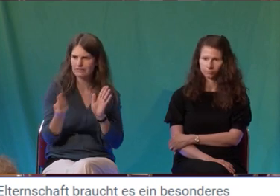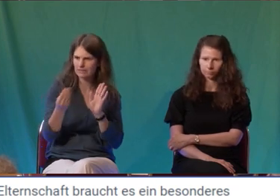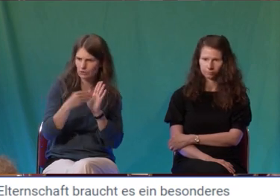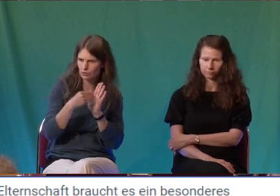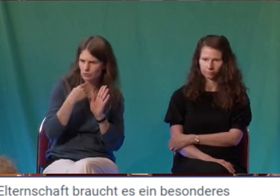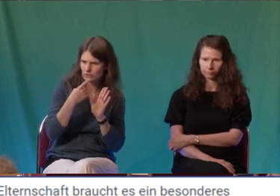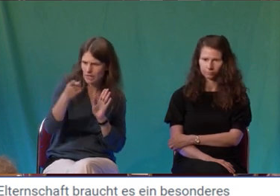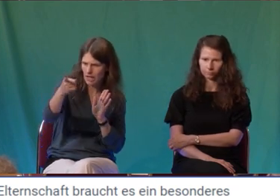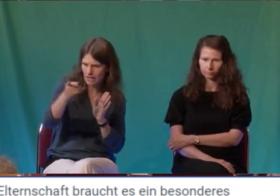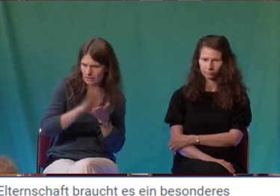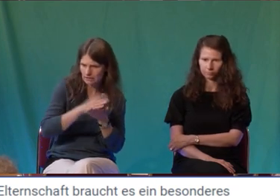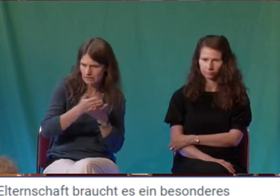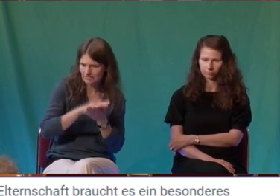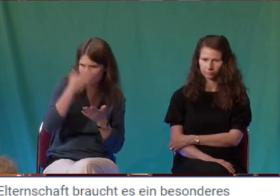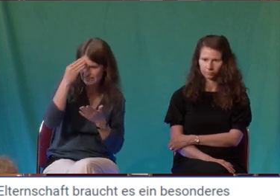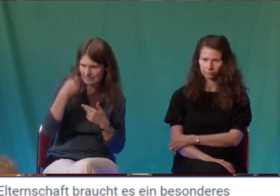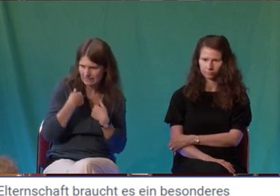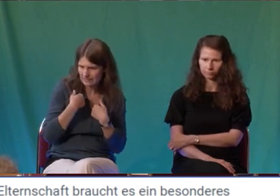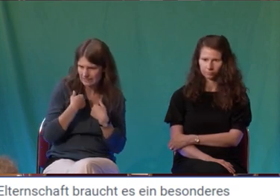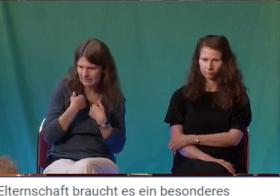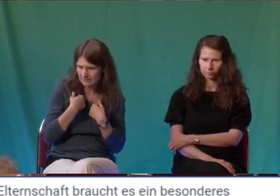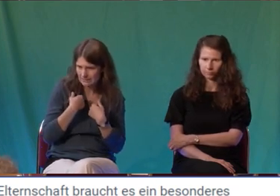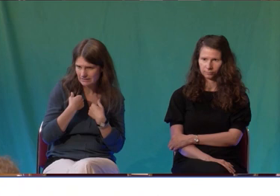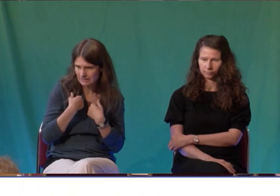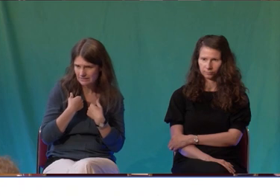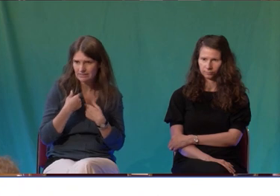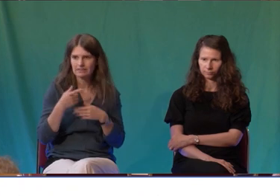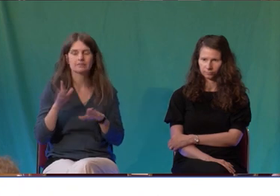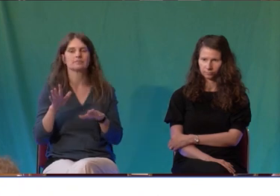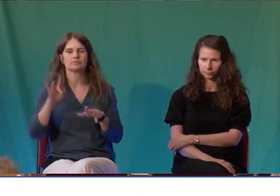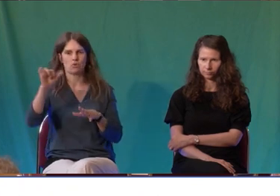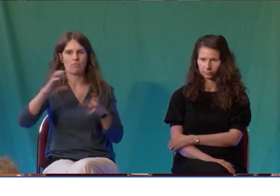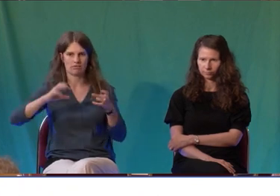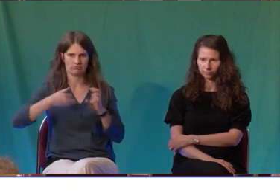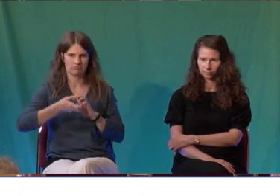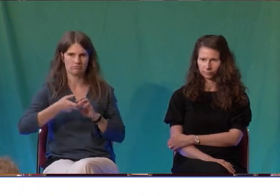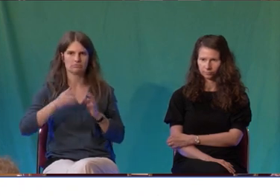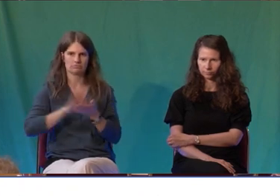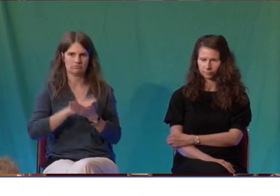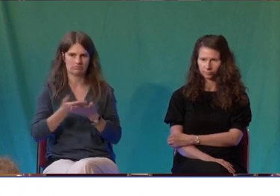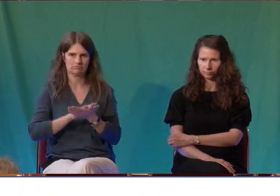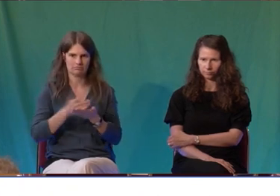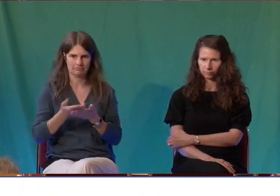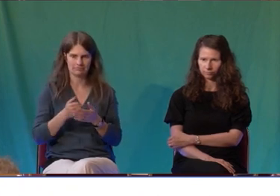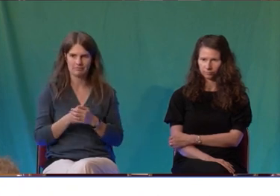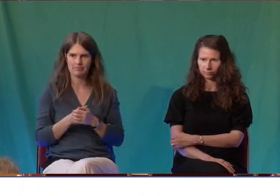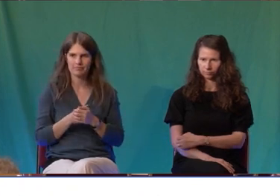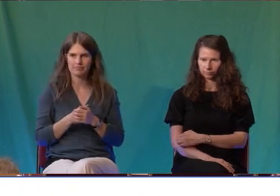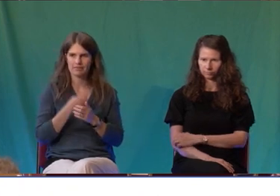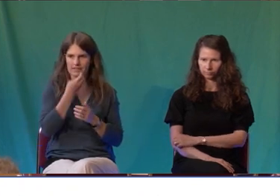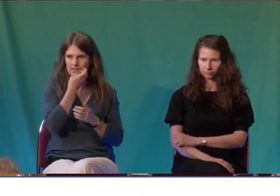und zu schnell oder was vergessen habe ich würde es noch mal kurz zusammenfassen versuchen